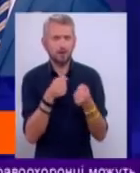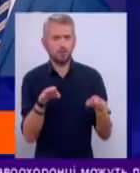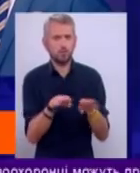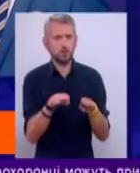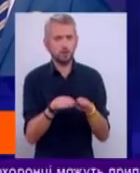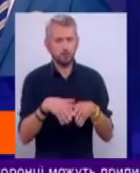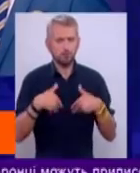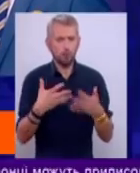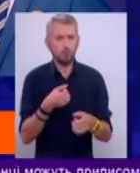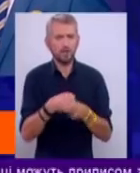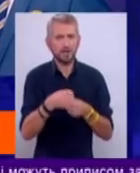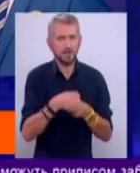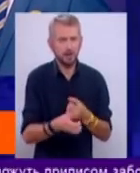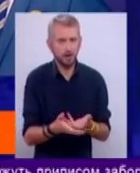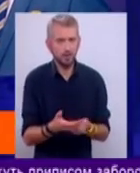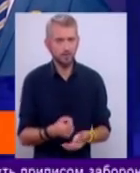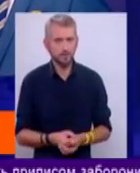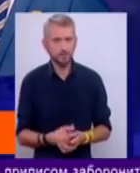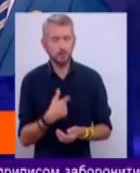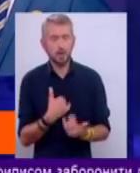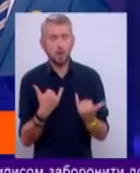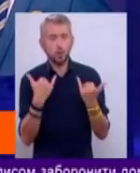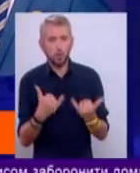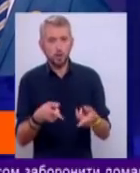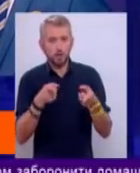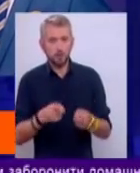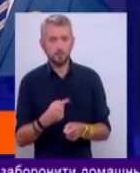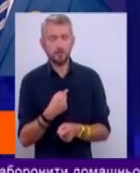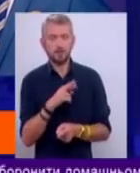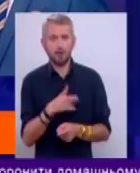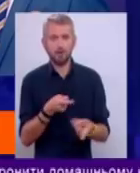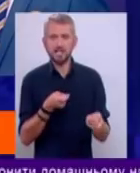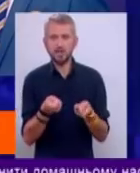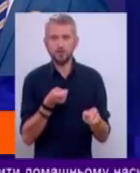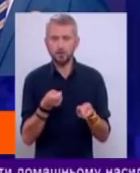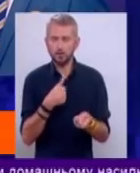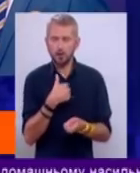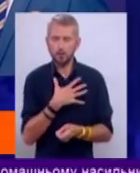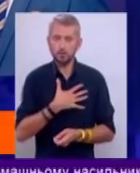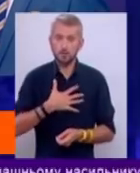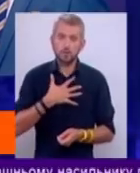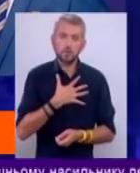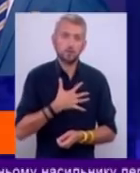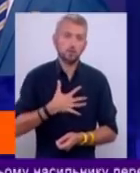подібними проявами насилля. Я сьогодні, насправді, як керівник, стурбована